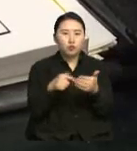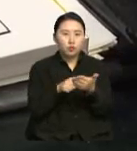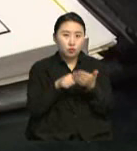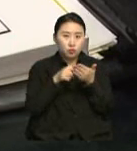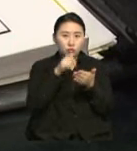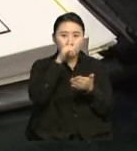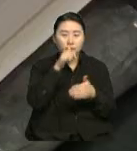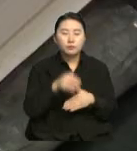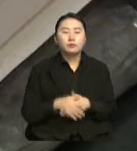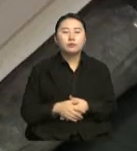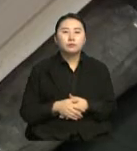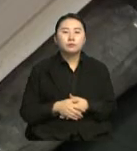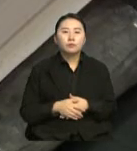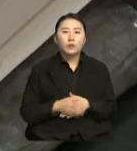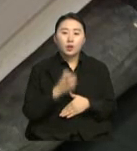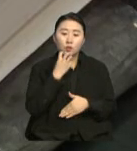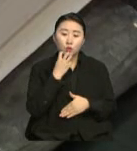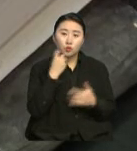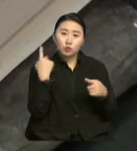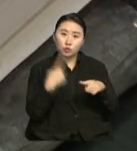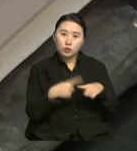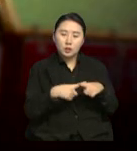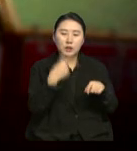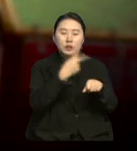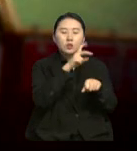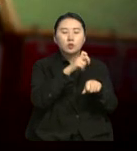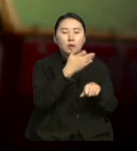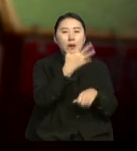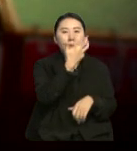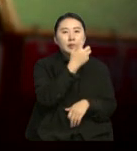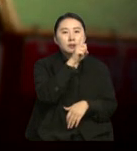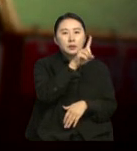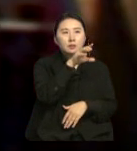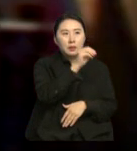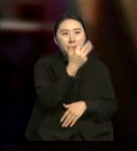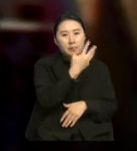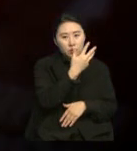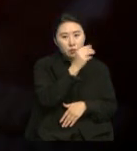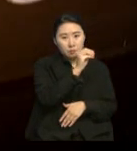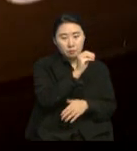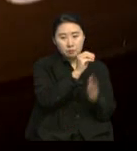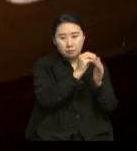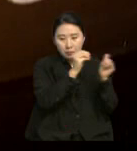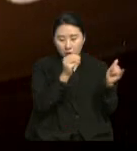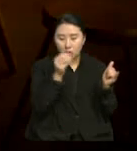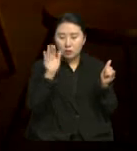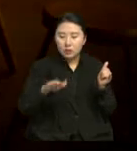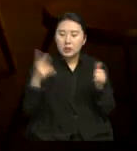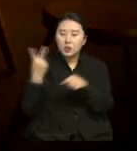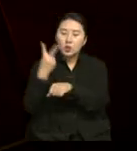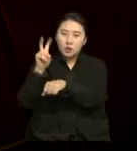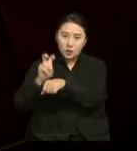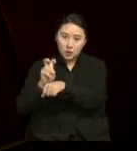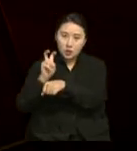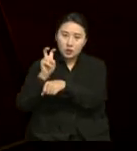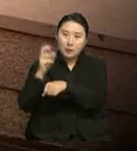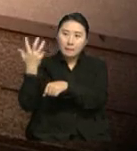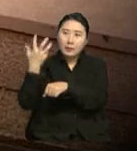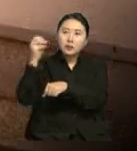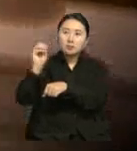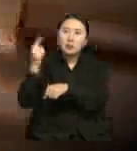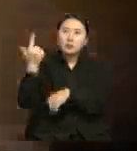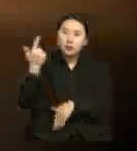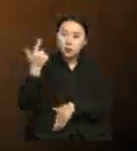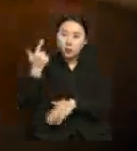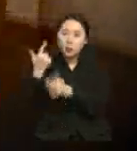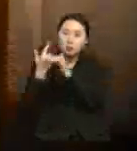것으로 나타났습니다. 서울도 2019년엔 81만 8천 명이었지만 2020년에는 80만